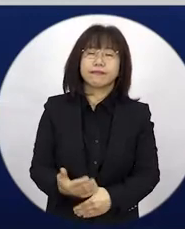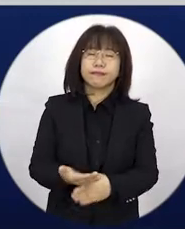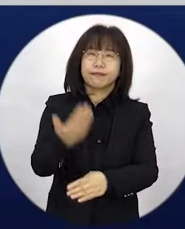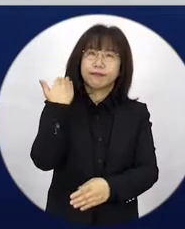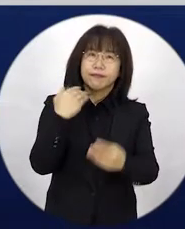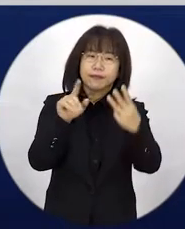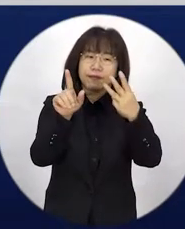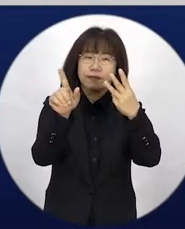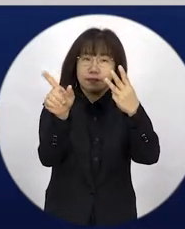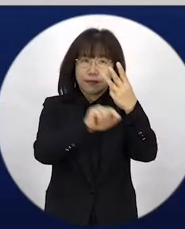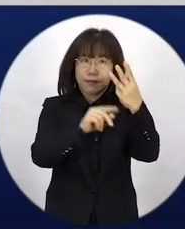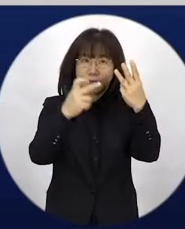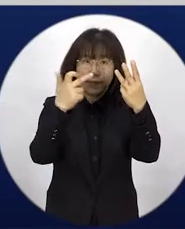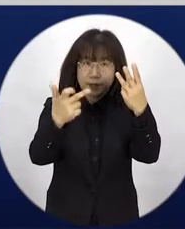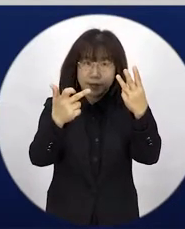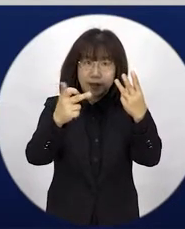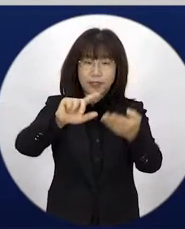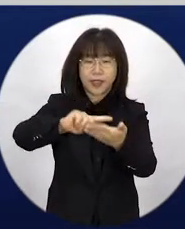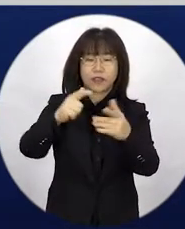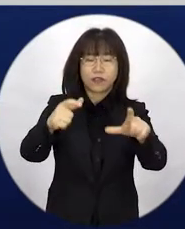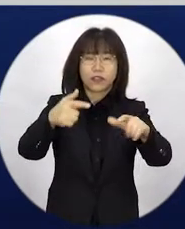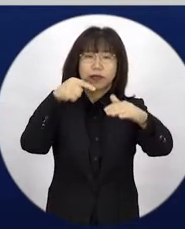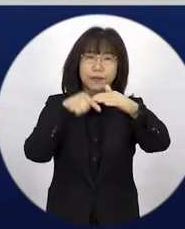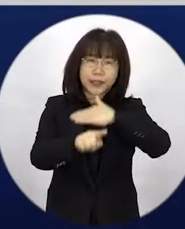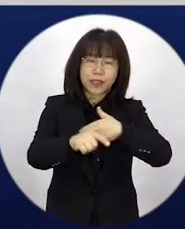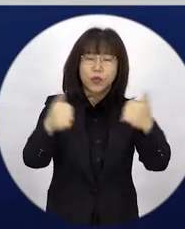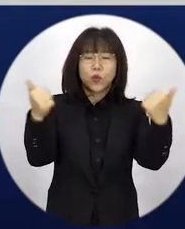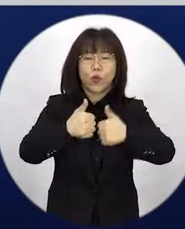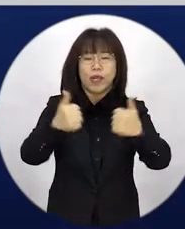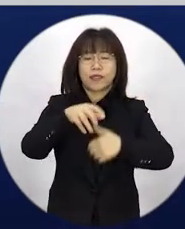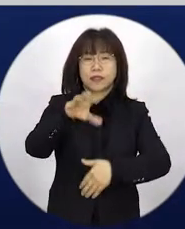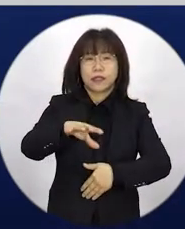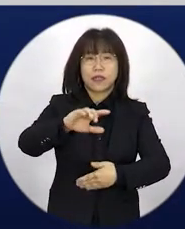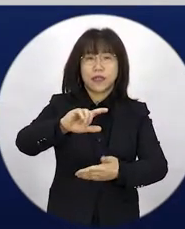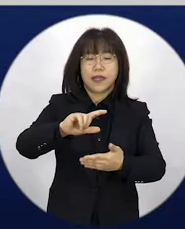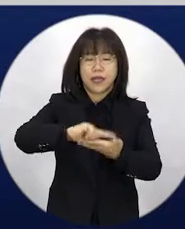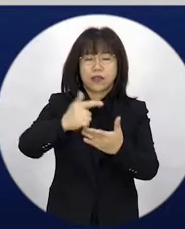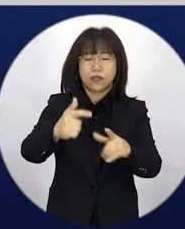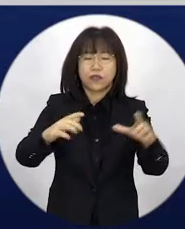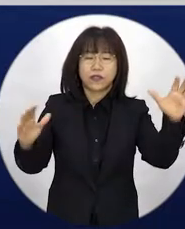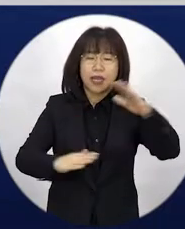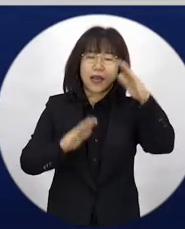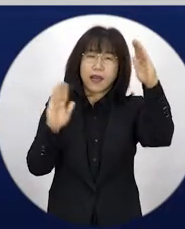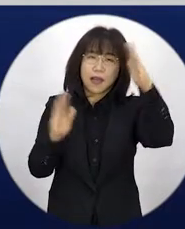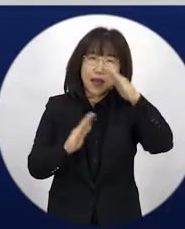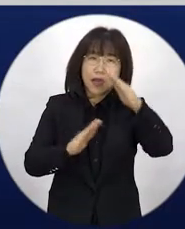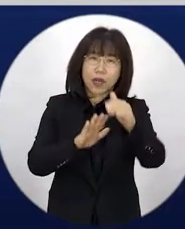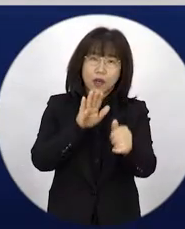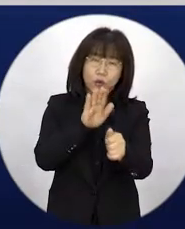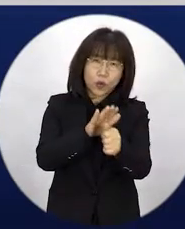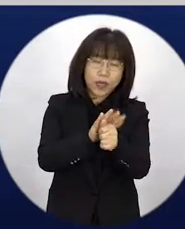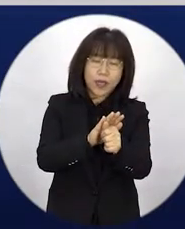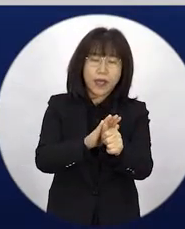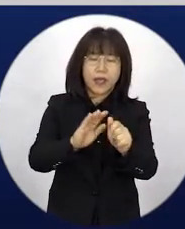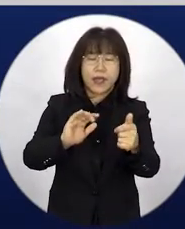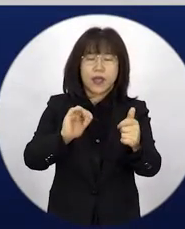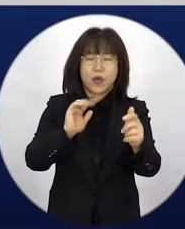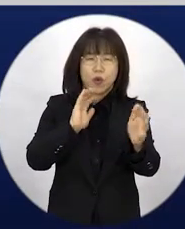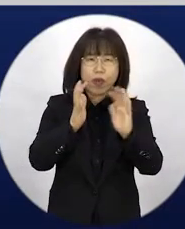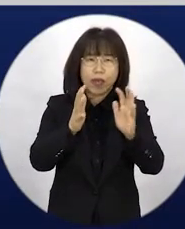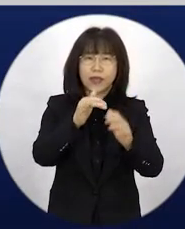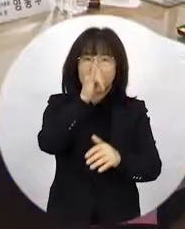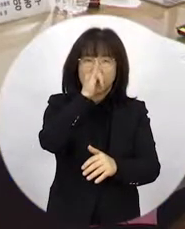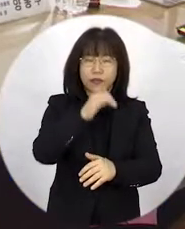지난 17일 강서 구청 대회의실에서 재단법인 강서구 장학회 이사회 및 장학 운영위원회가 개최됐습니다